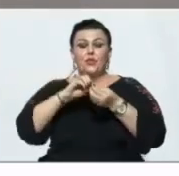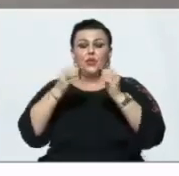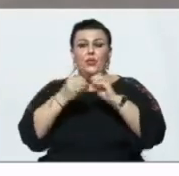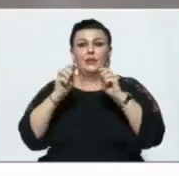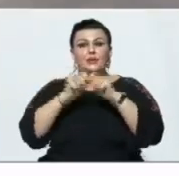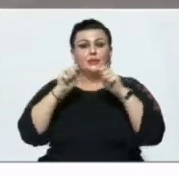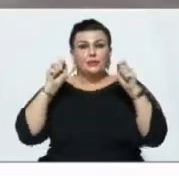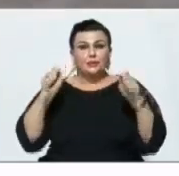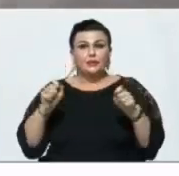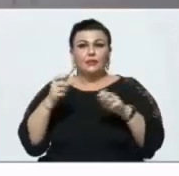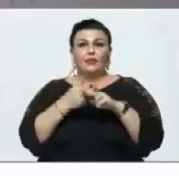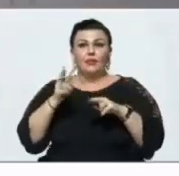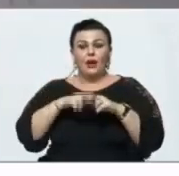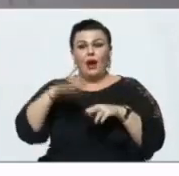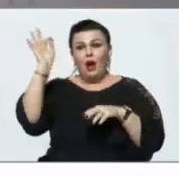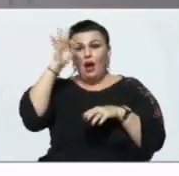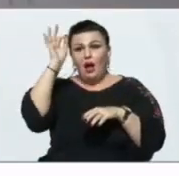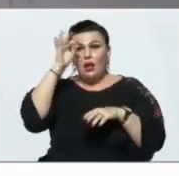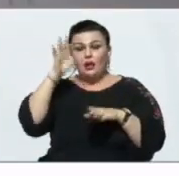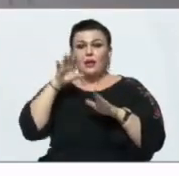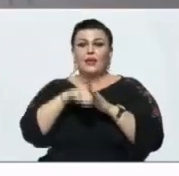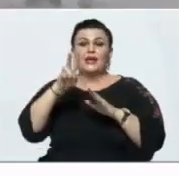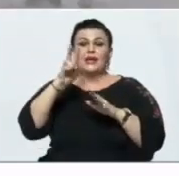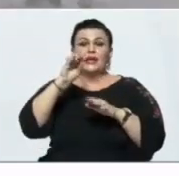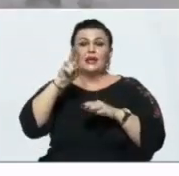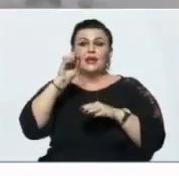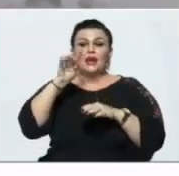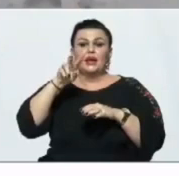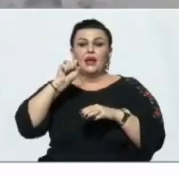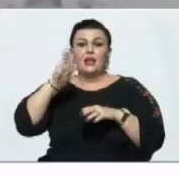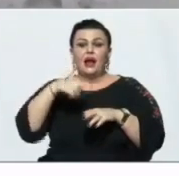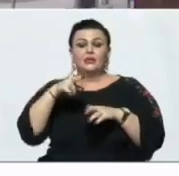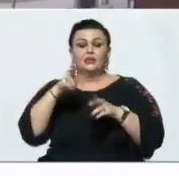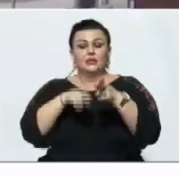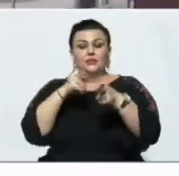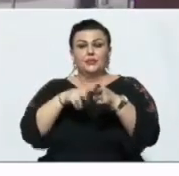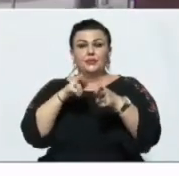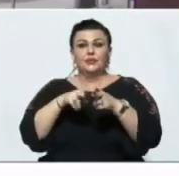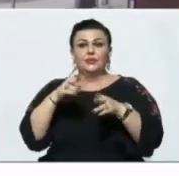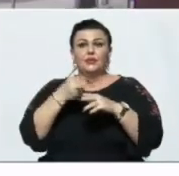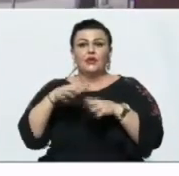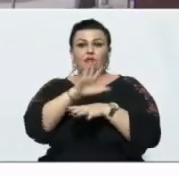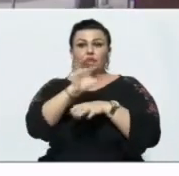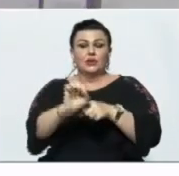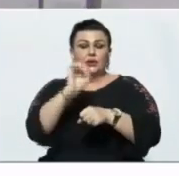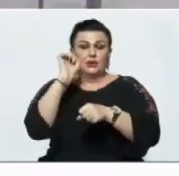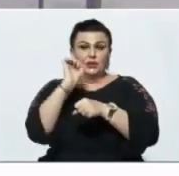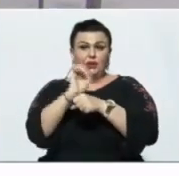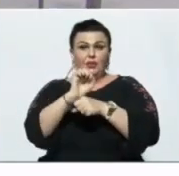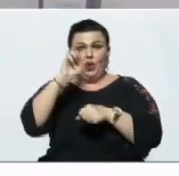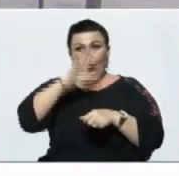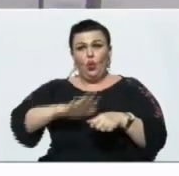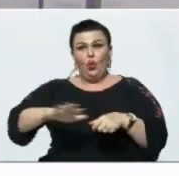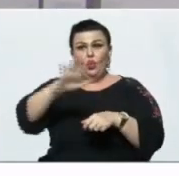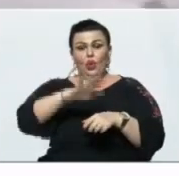problemlər yaranıb. Belə ki, həm Almanyada, həm də Niderlandda qatarların hərəkəti demək olar ki, tamamən dayandırılıb. Həm ölkə